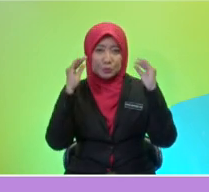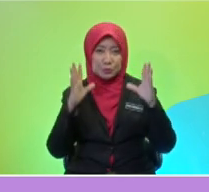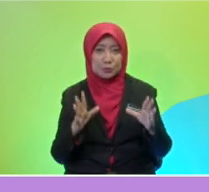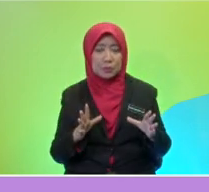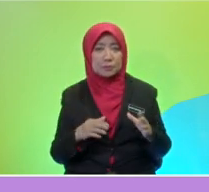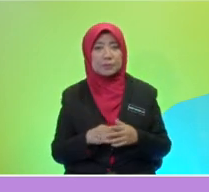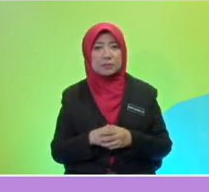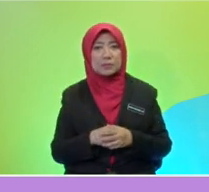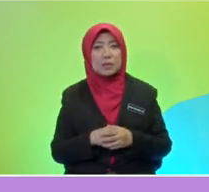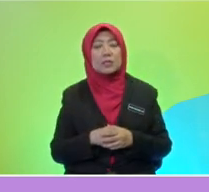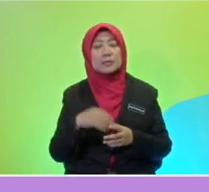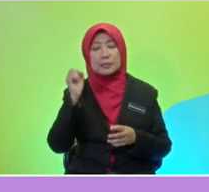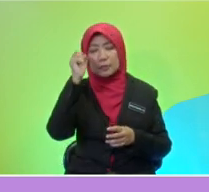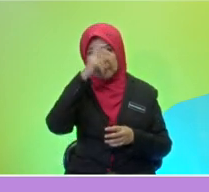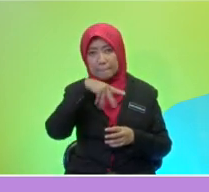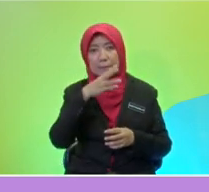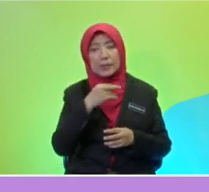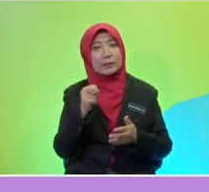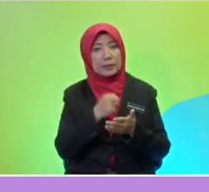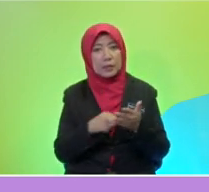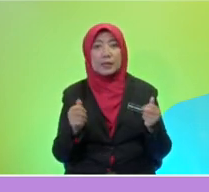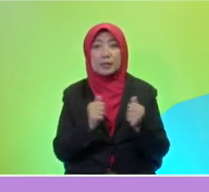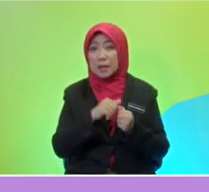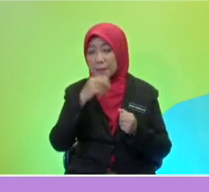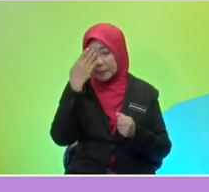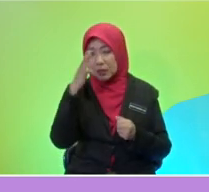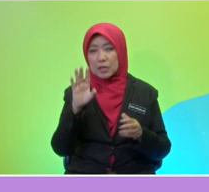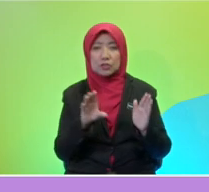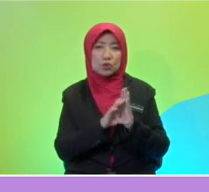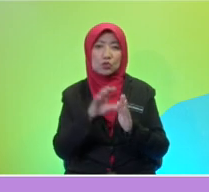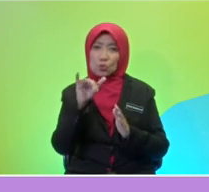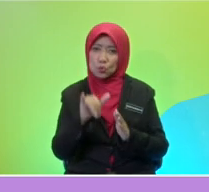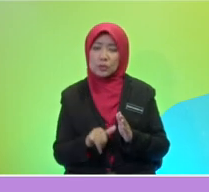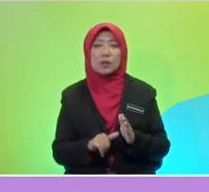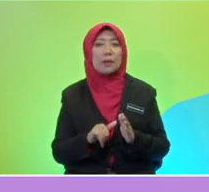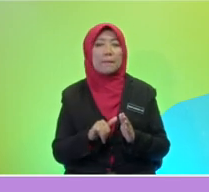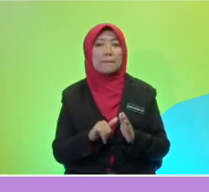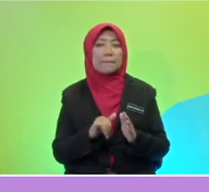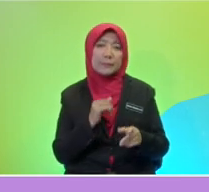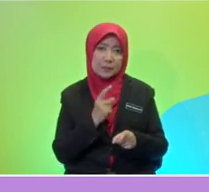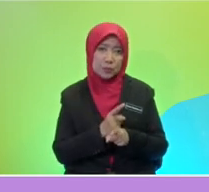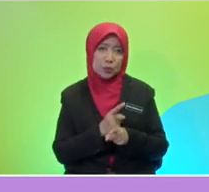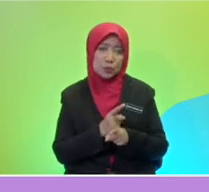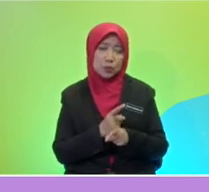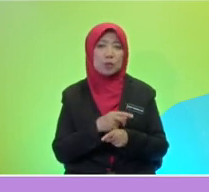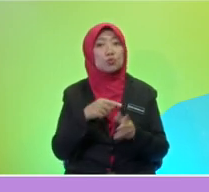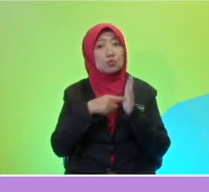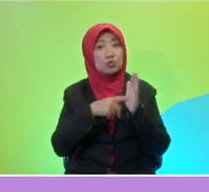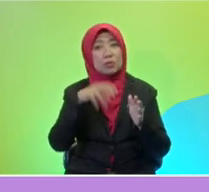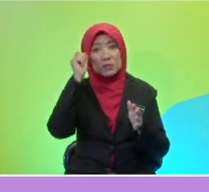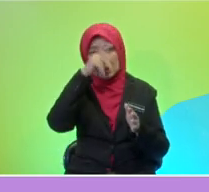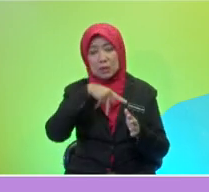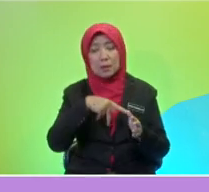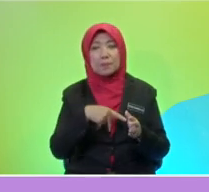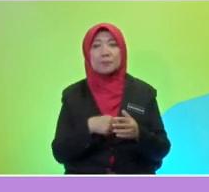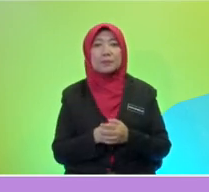Menjelaskan sikap dan nilai berkaitan matematika dengan memberikan contoh yang mendesapa yang ketiga menunjukkan sikap dan nilai yang berkaitan